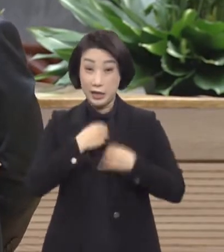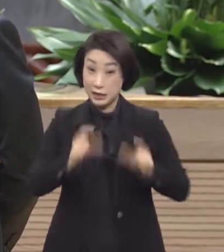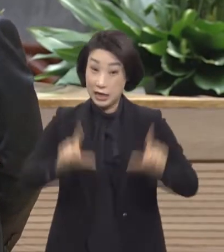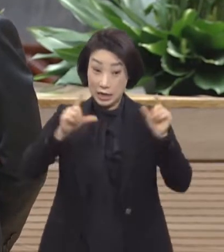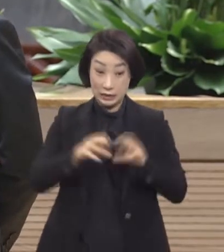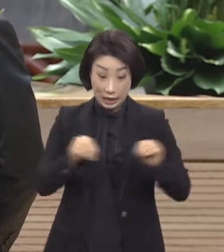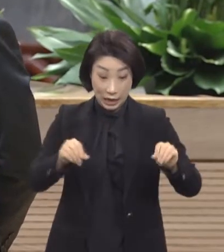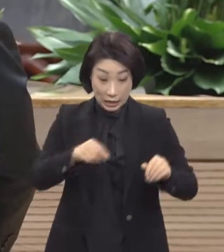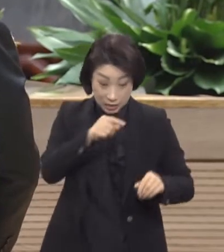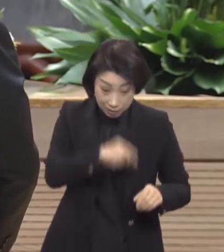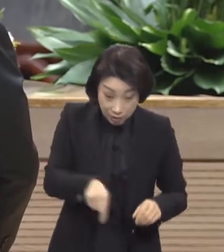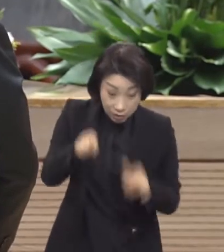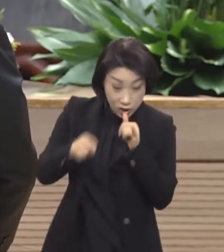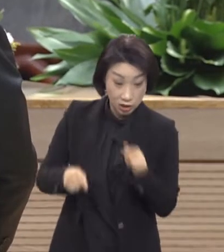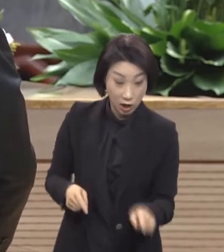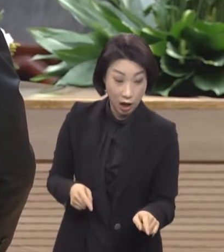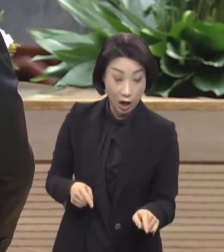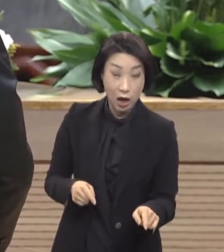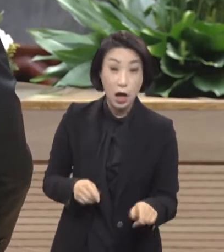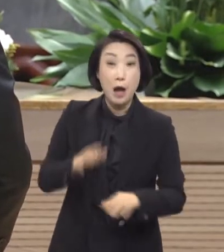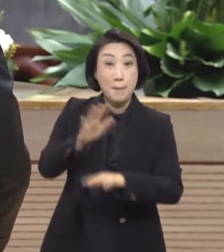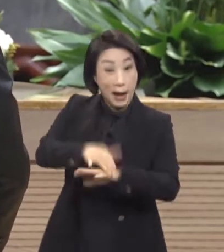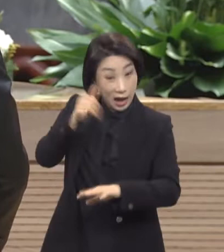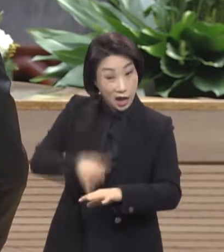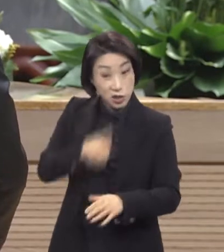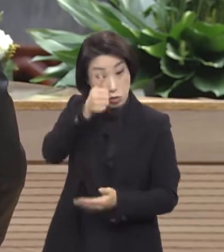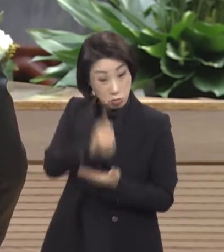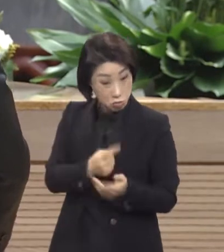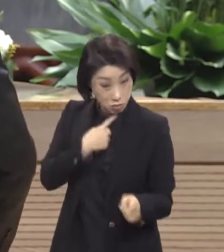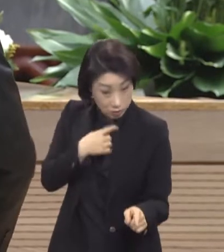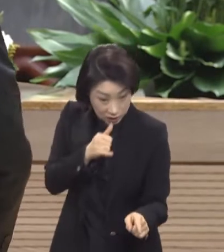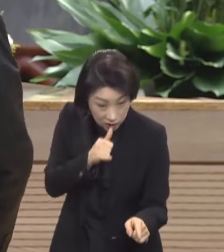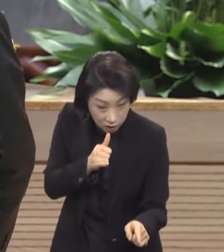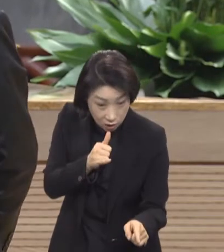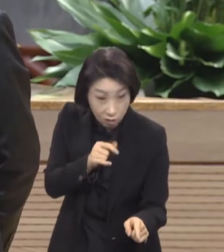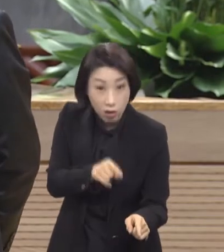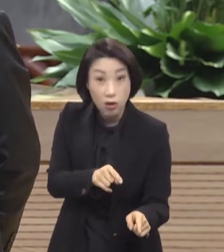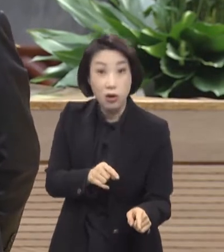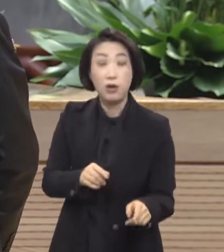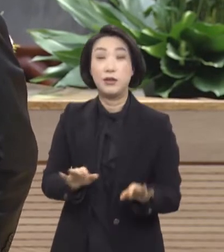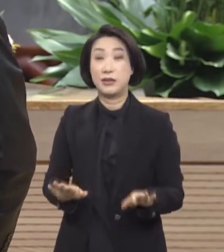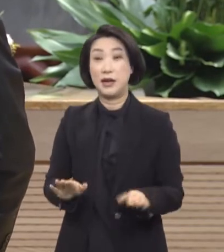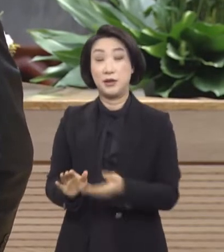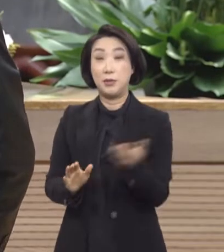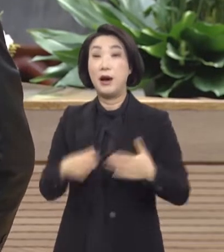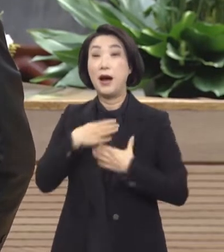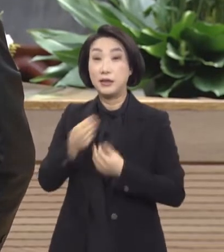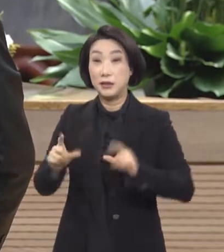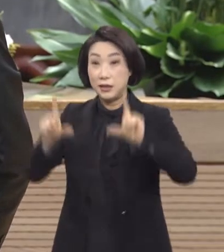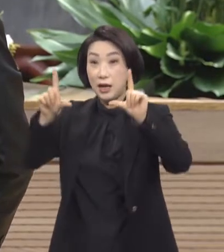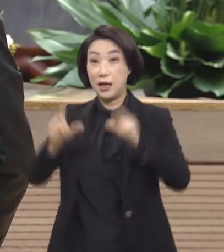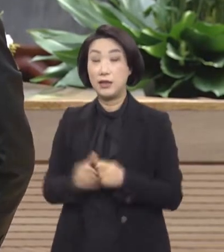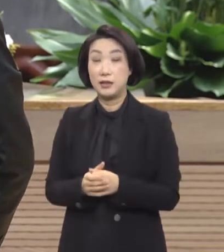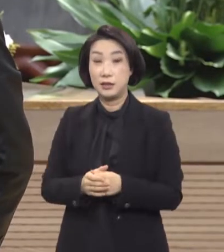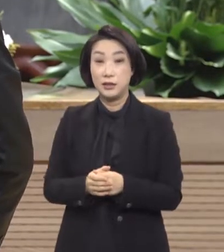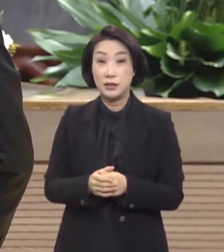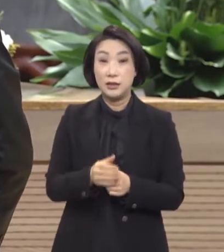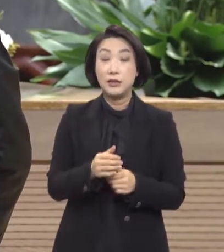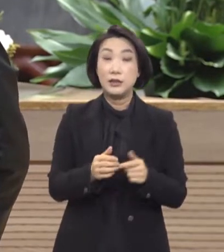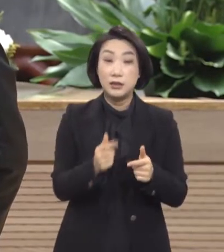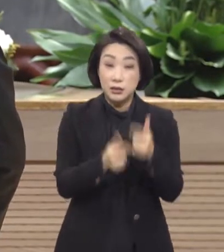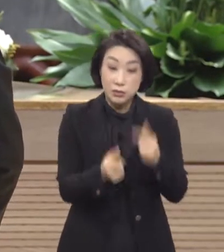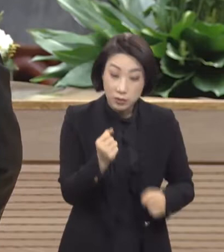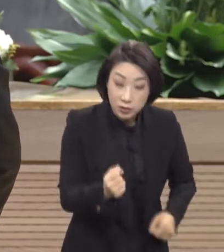파면 그거 밭가는 죄에 걸려. 그래서 안식일에 지팽이